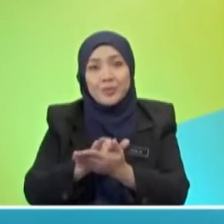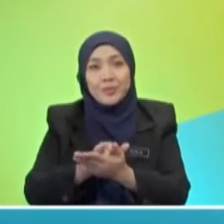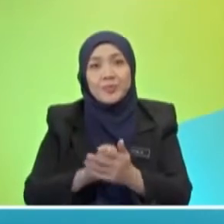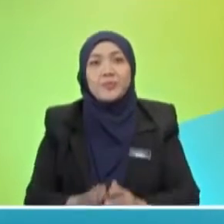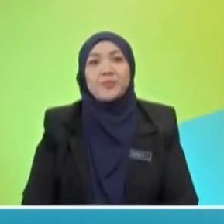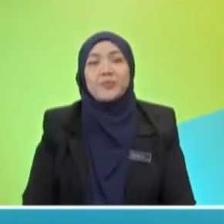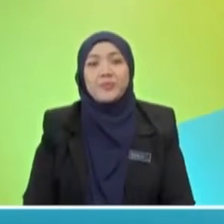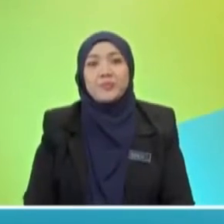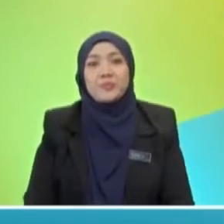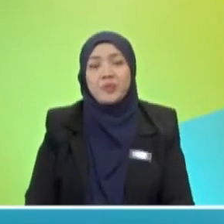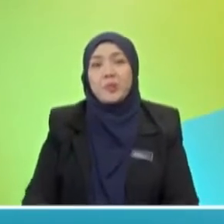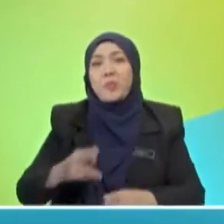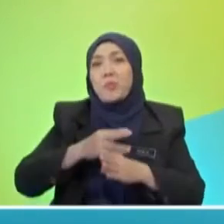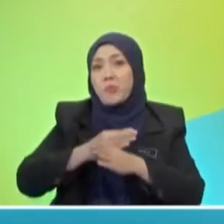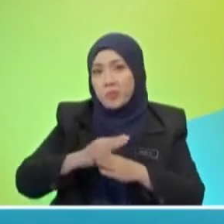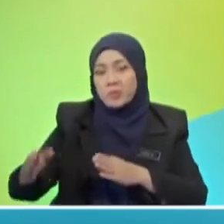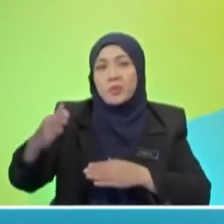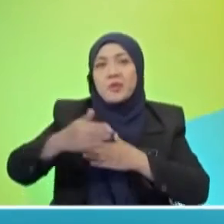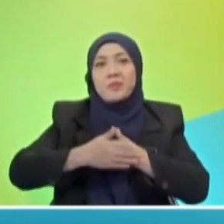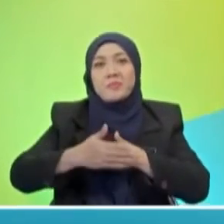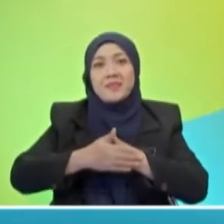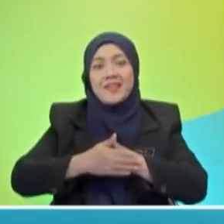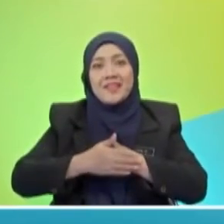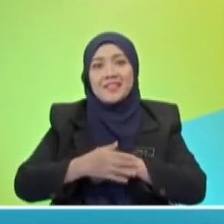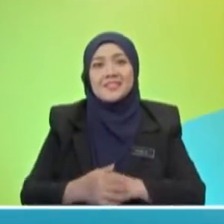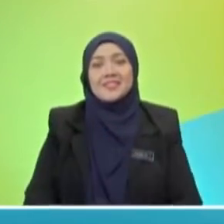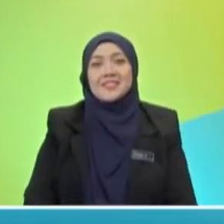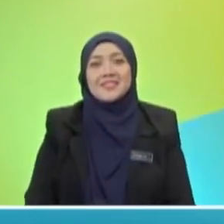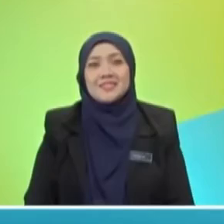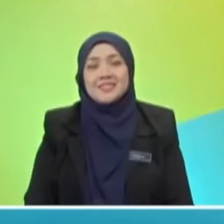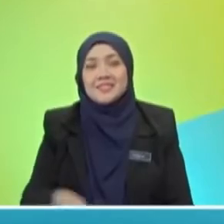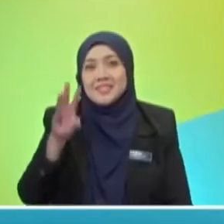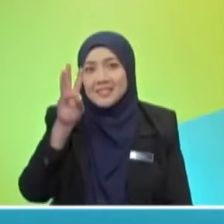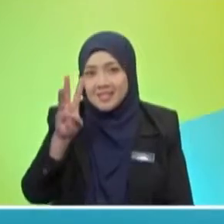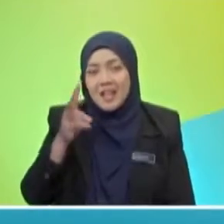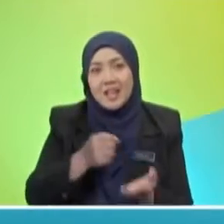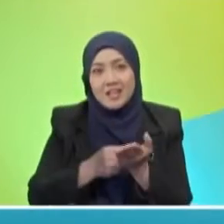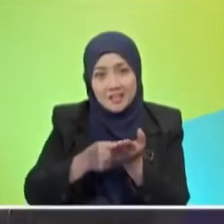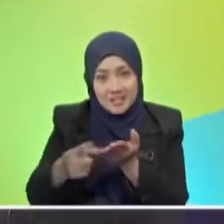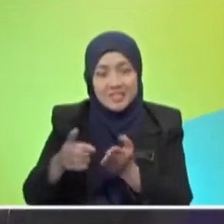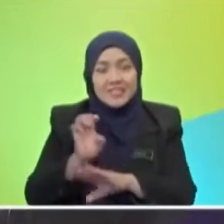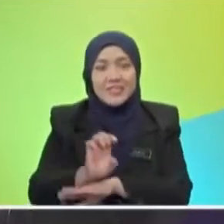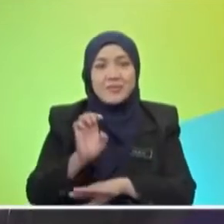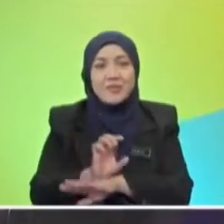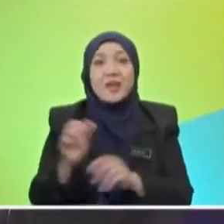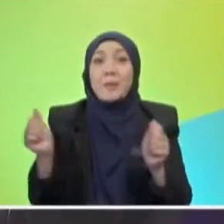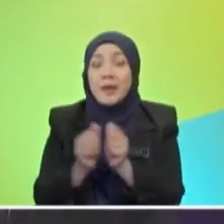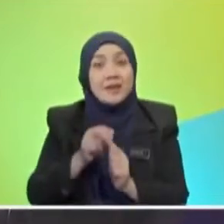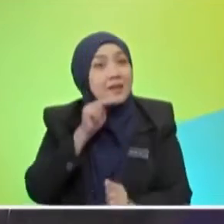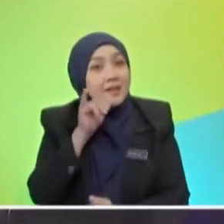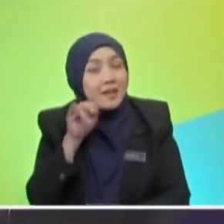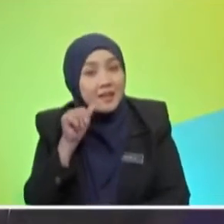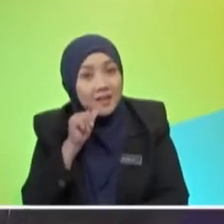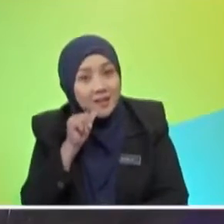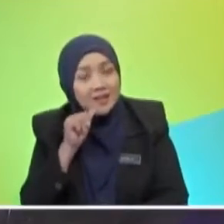teknik potong depan. Jadi, cikgu beri 6 guli emas kepada Aisyah. Oleh